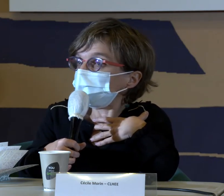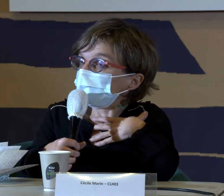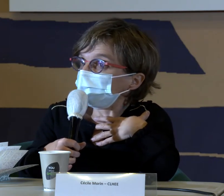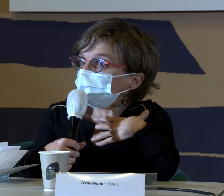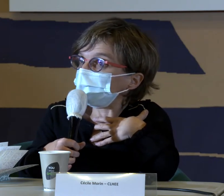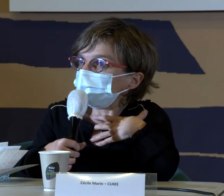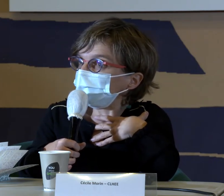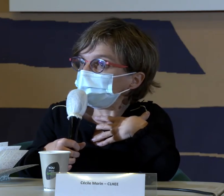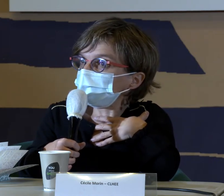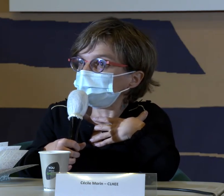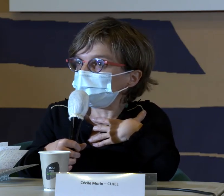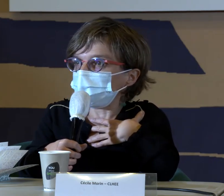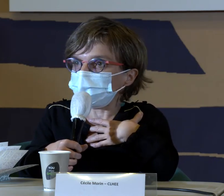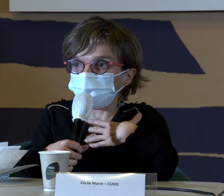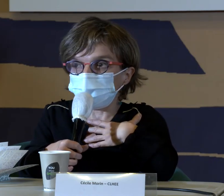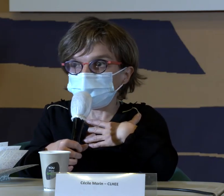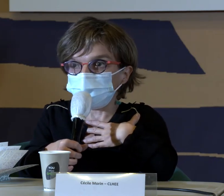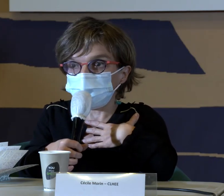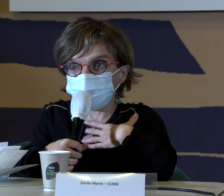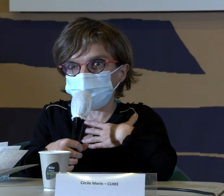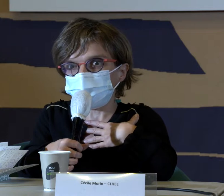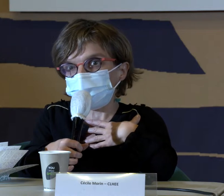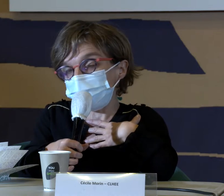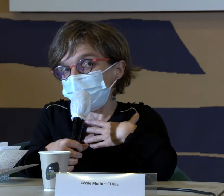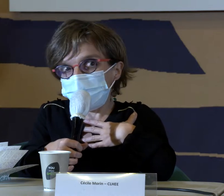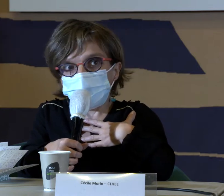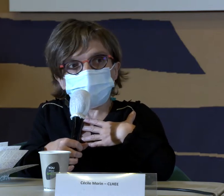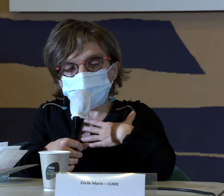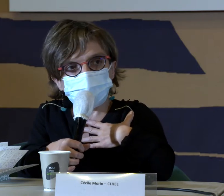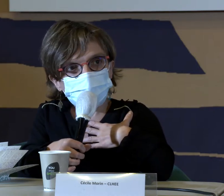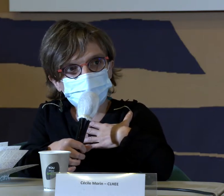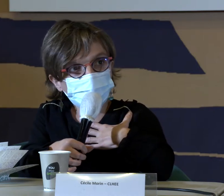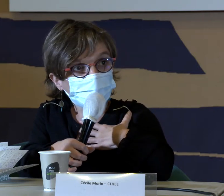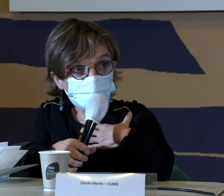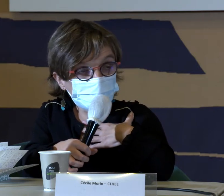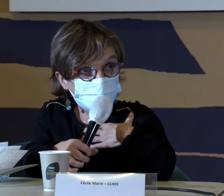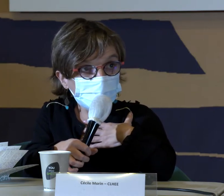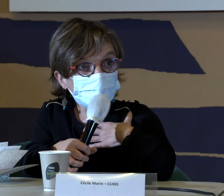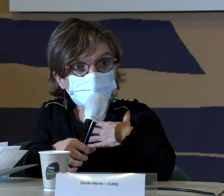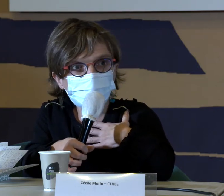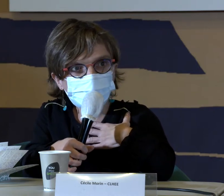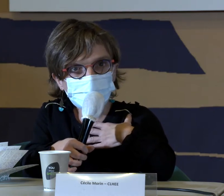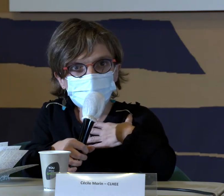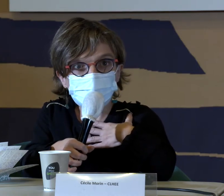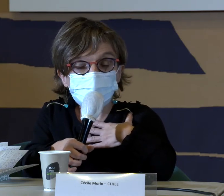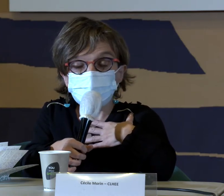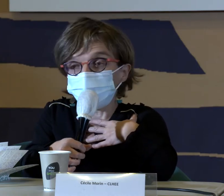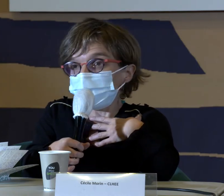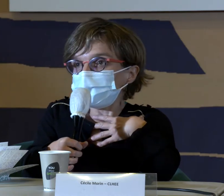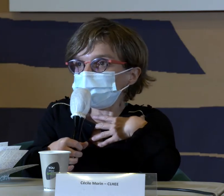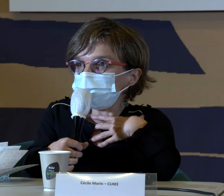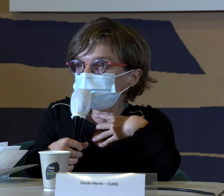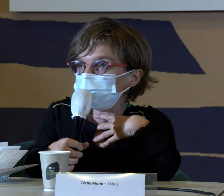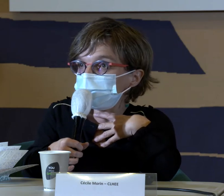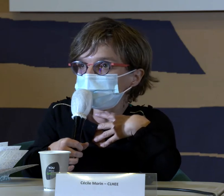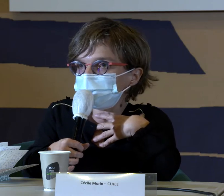Alors que ce qui relève simplement de l'accès aux droits les plus élémentaires, sortir de chez soi, se loger, être scolarisé,